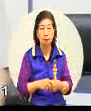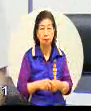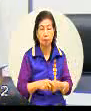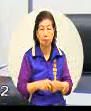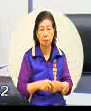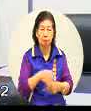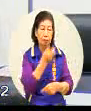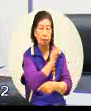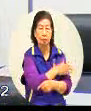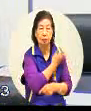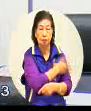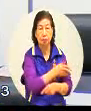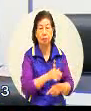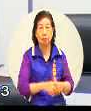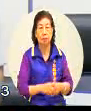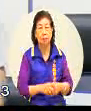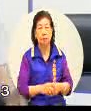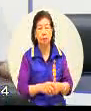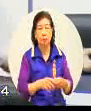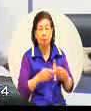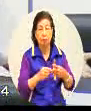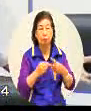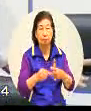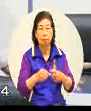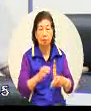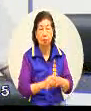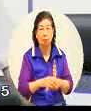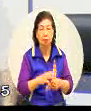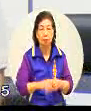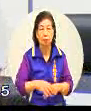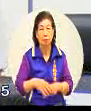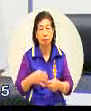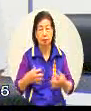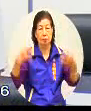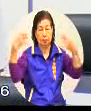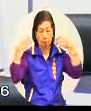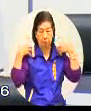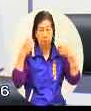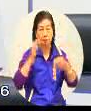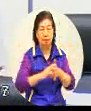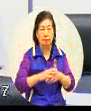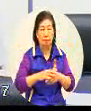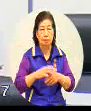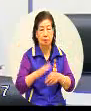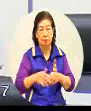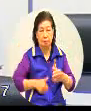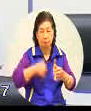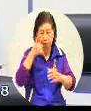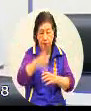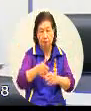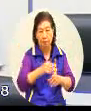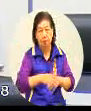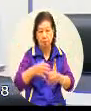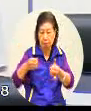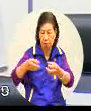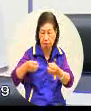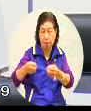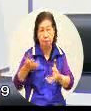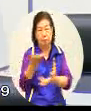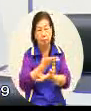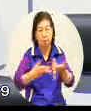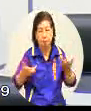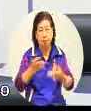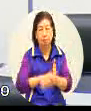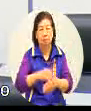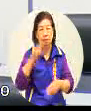卖插皮当作唔知啊，啊，第二条路就是先摊开啊，盖输赢，对唔对？我考虑三天，